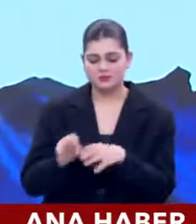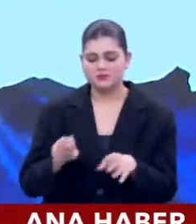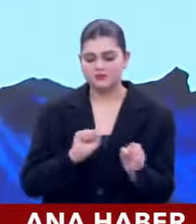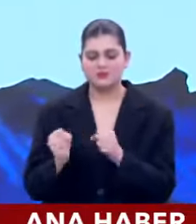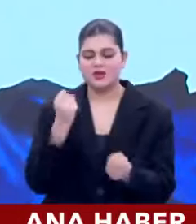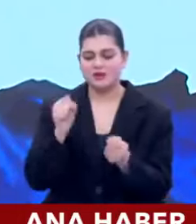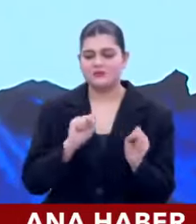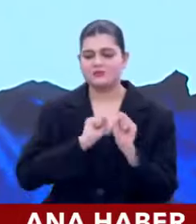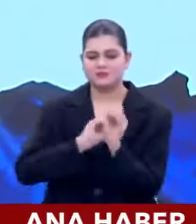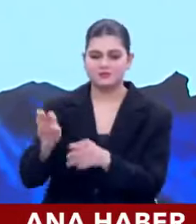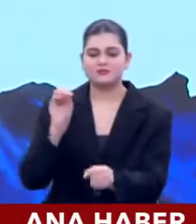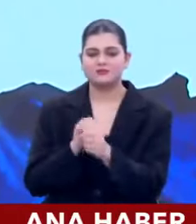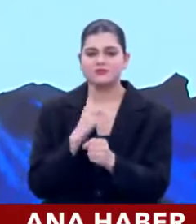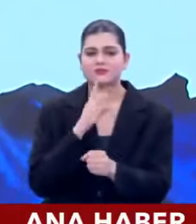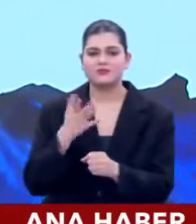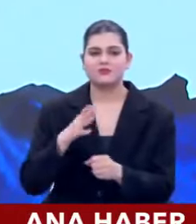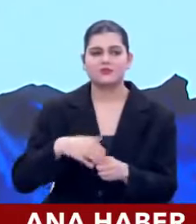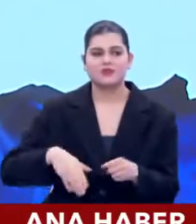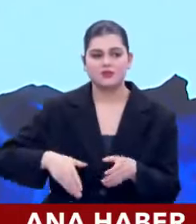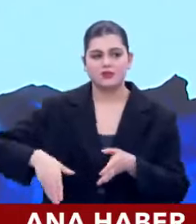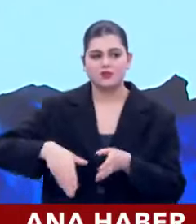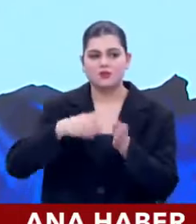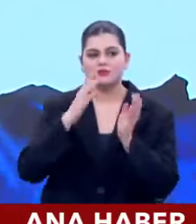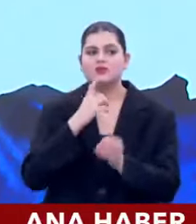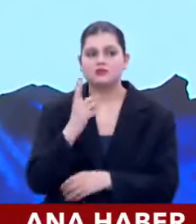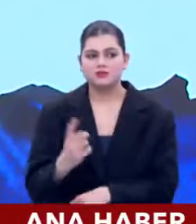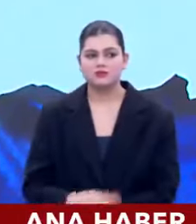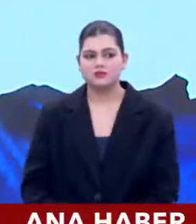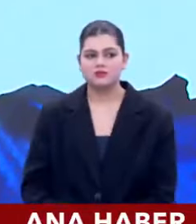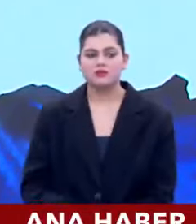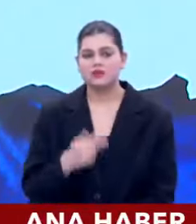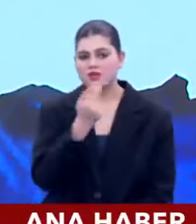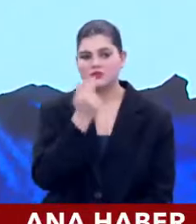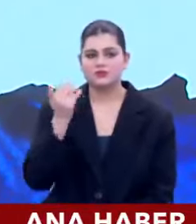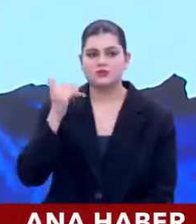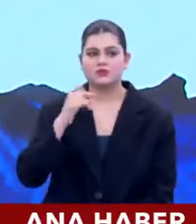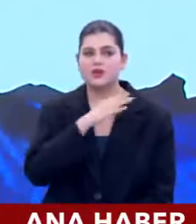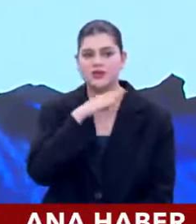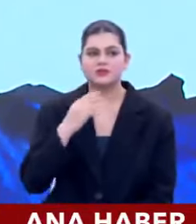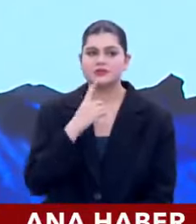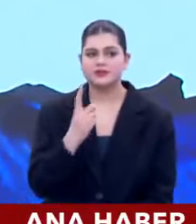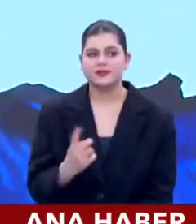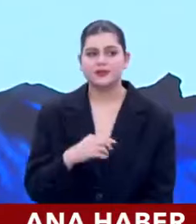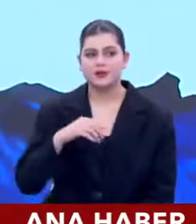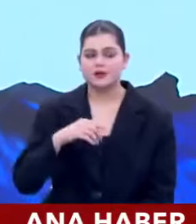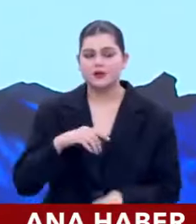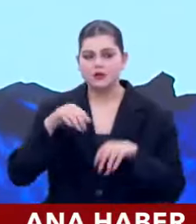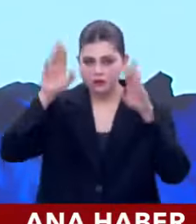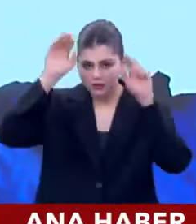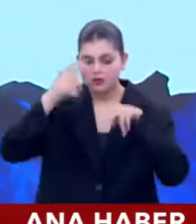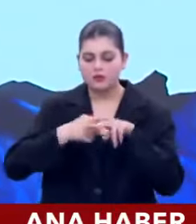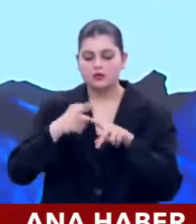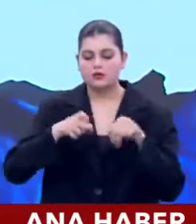Efendim yerleştiriyorlar ya Allah yola çıkarıyorlar 700 kilo et ve Efendim Eşek eti ve at